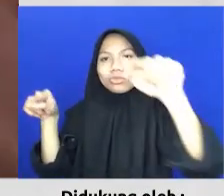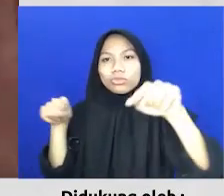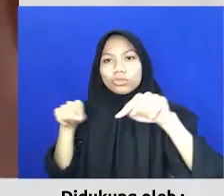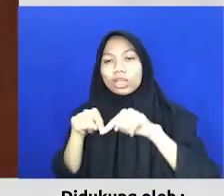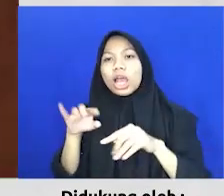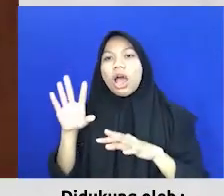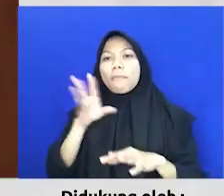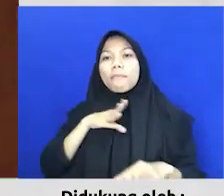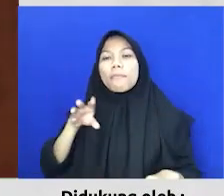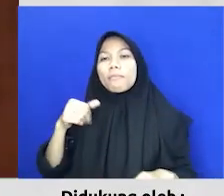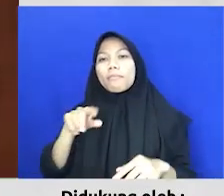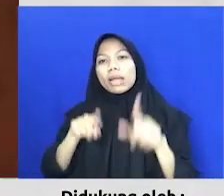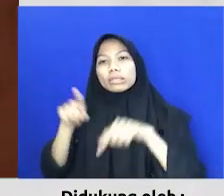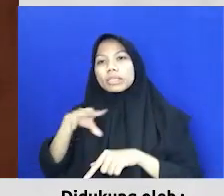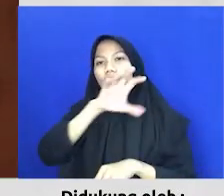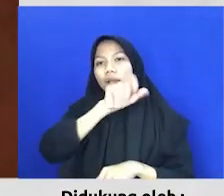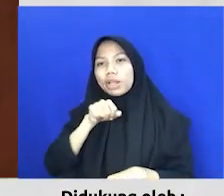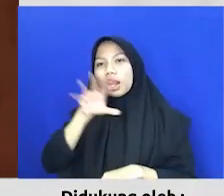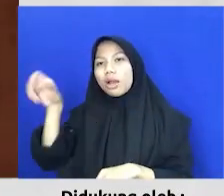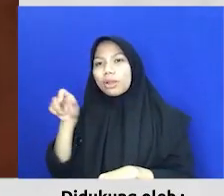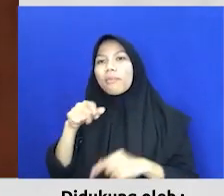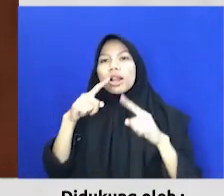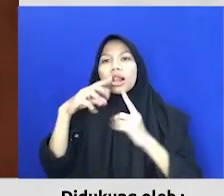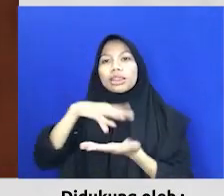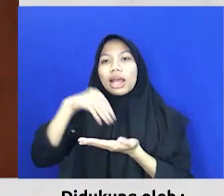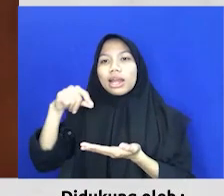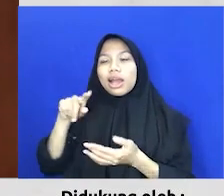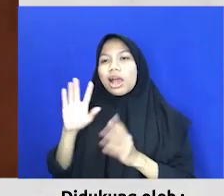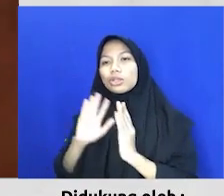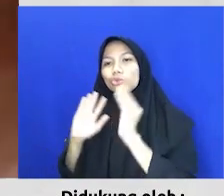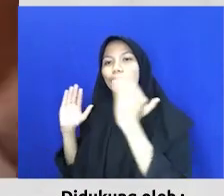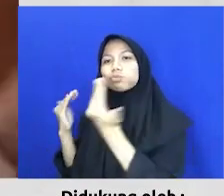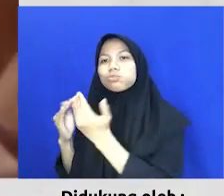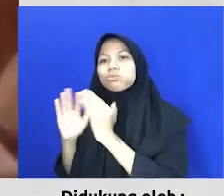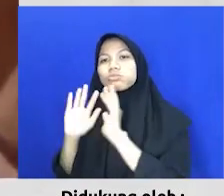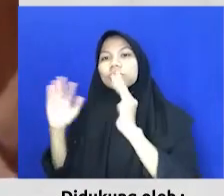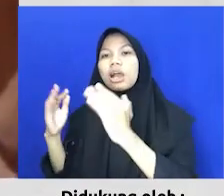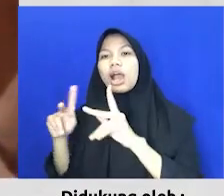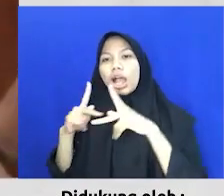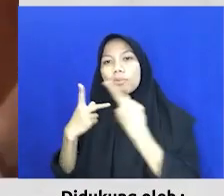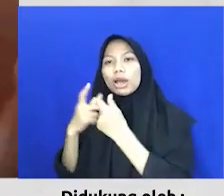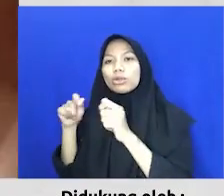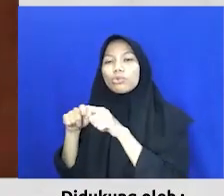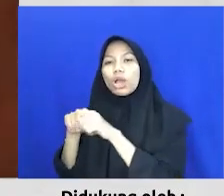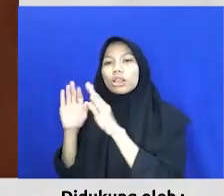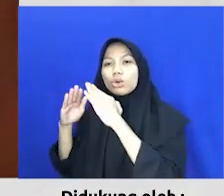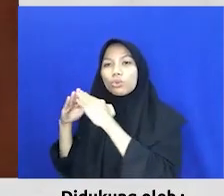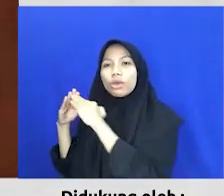industri produksi film kan ya. Industri produksi film itu atau Hollywood ya,